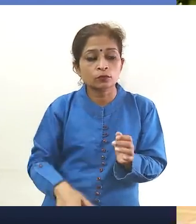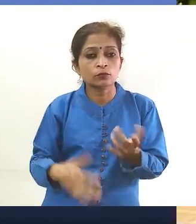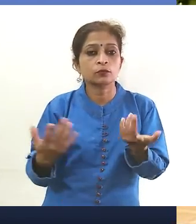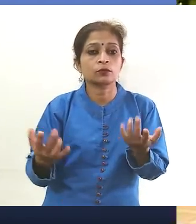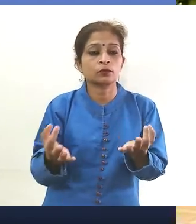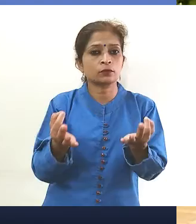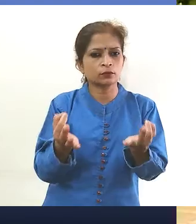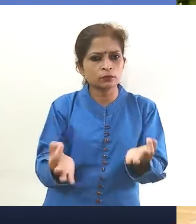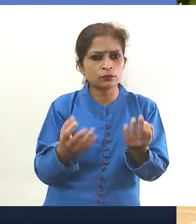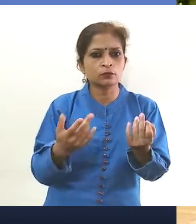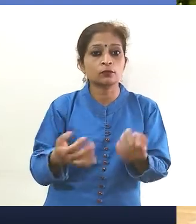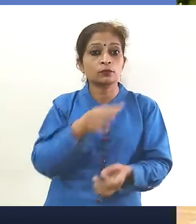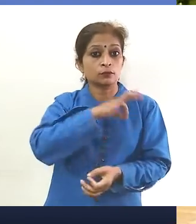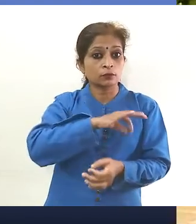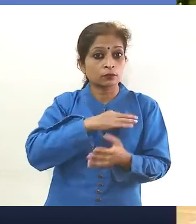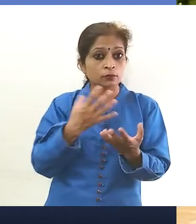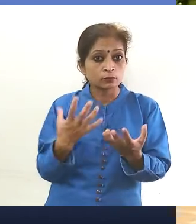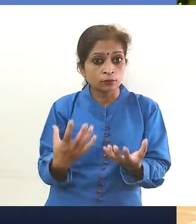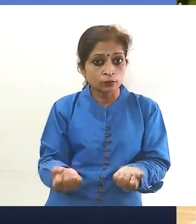पड़ेगा,